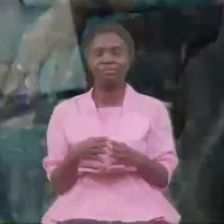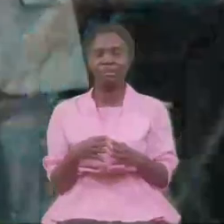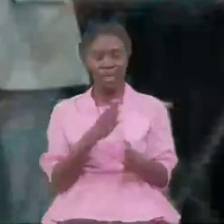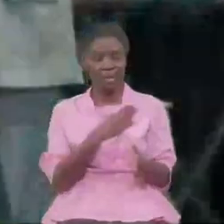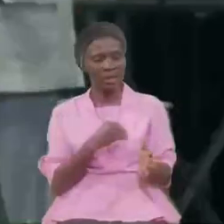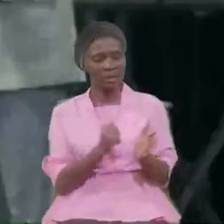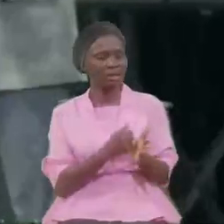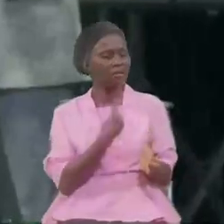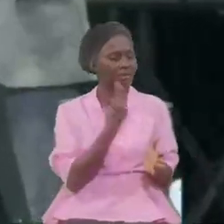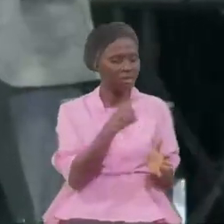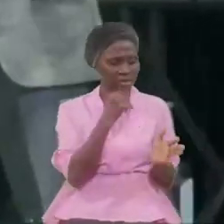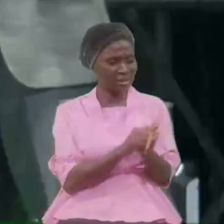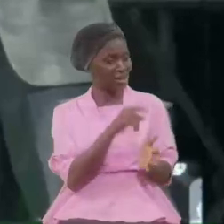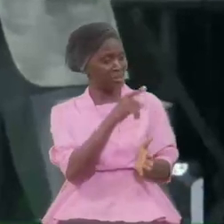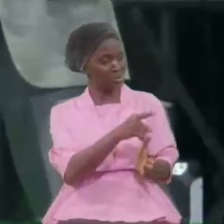Et que